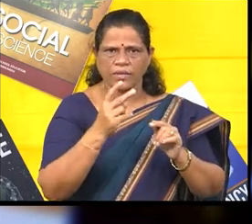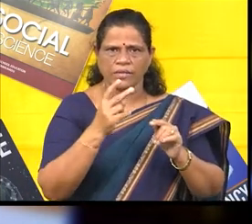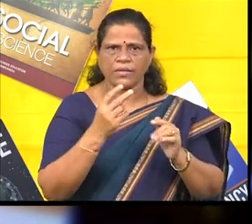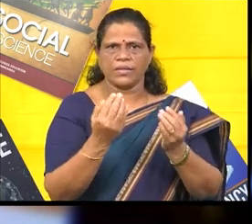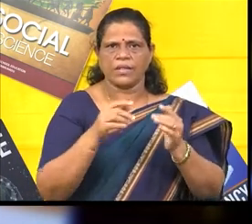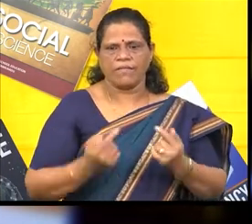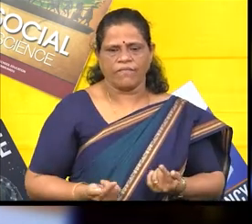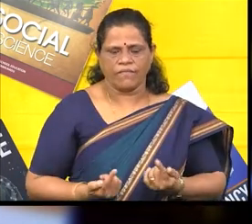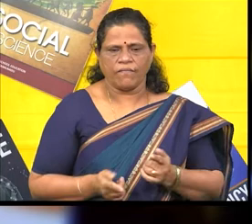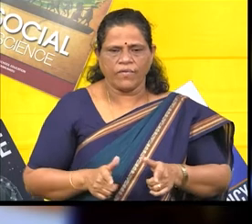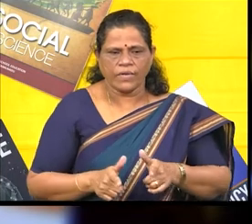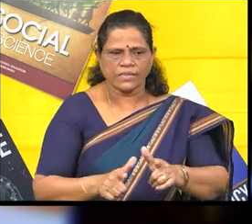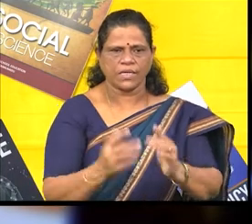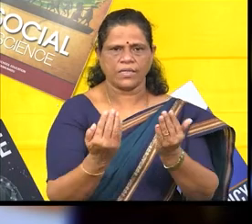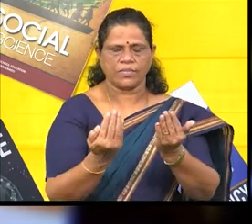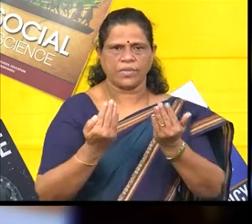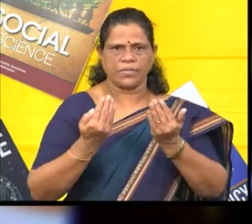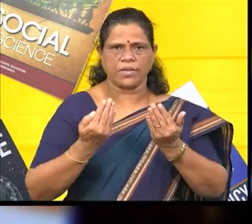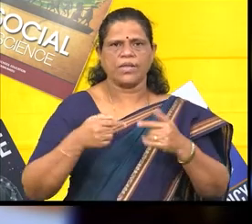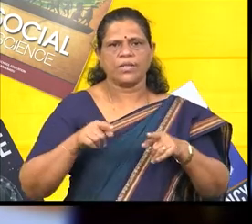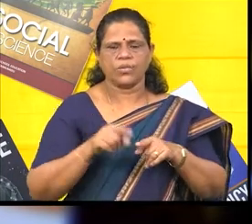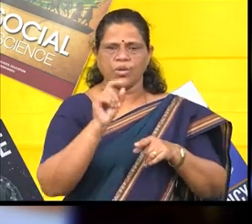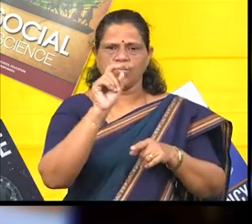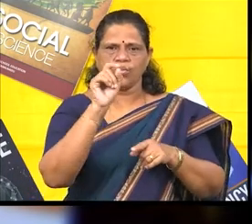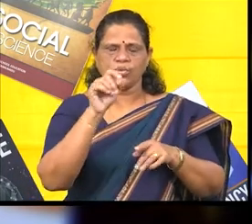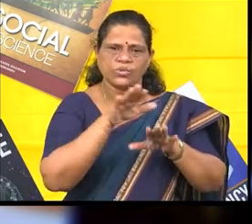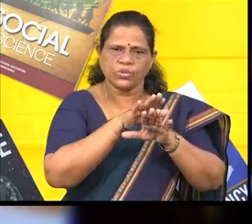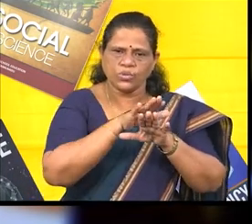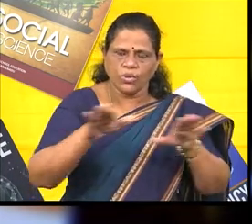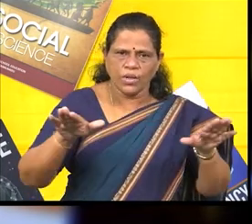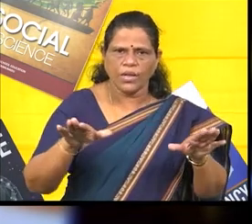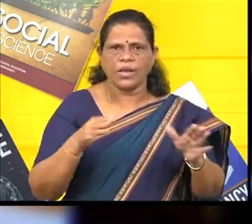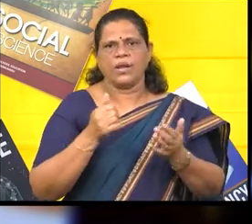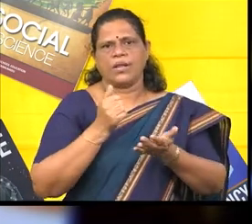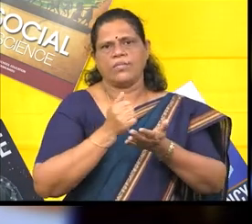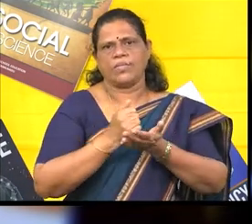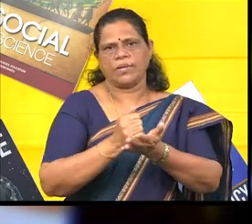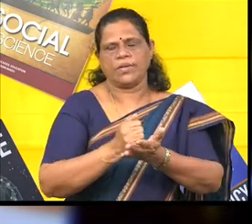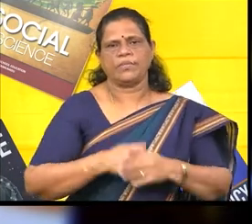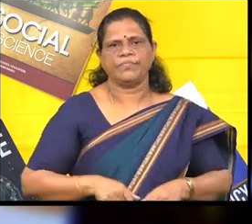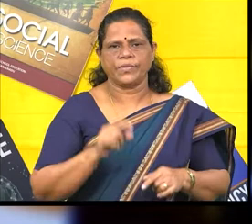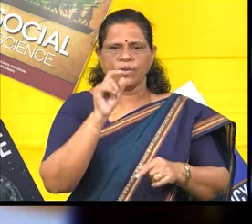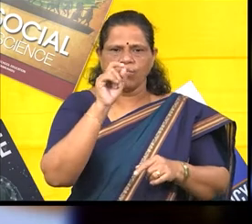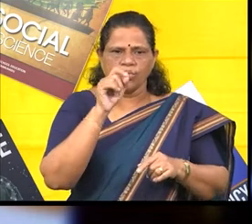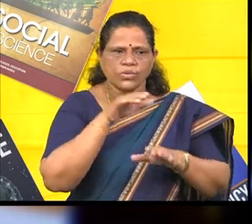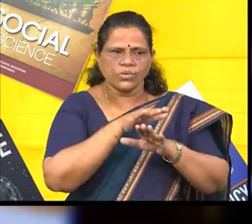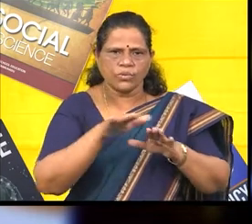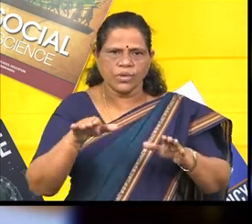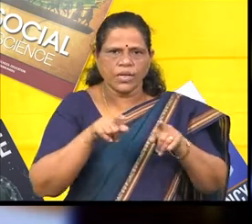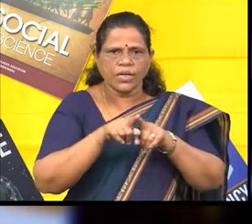பாதுகாக்கிறது, வெட்டுக்கிளிகளிலிருந்து விவசாயத்தை பாதுகாக்க வேண்டுமெனில் நம்ம இந்த மாதிரி பூச்சிக்கொல்லிகளை தான் பயன்படுத்த வேண்டியுள்ளது. அந்த